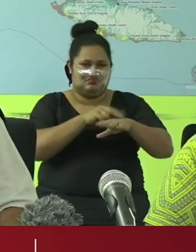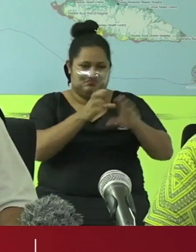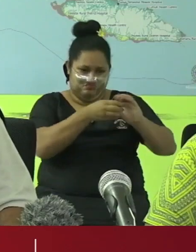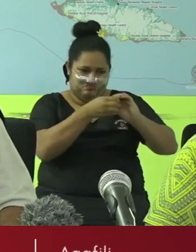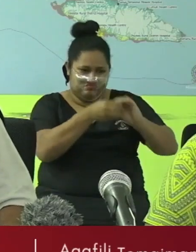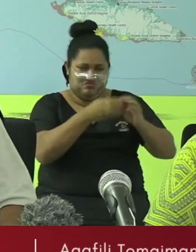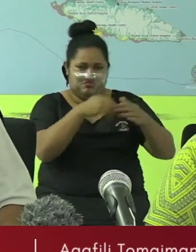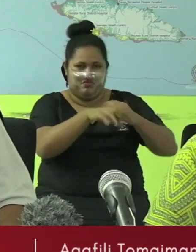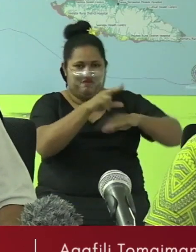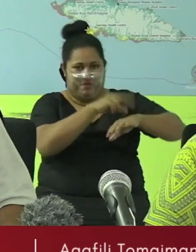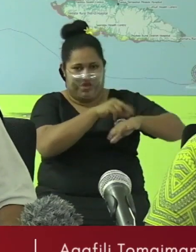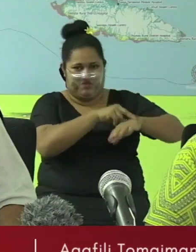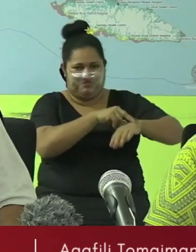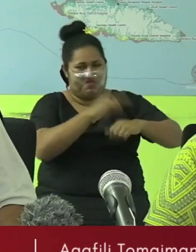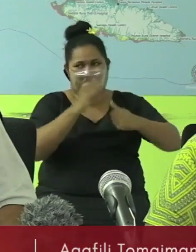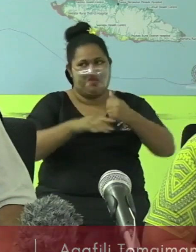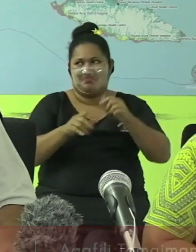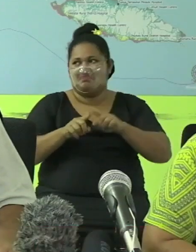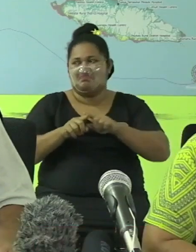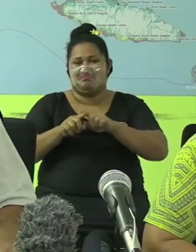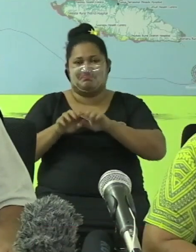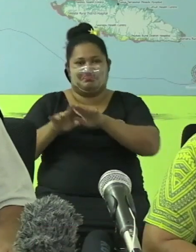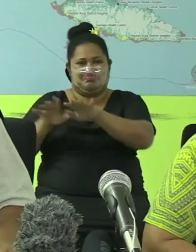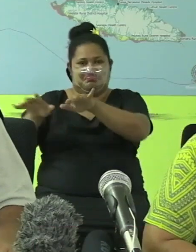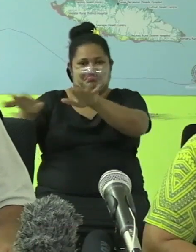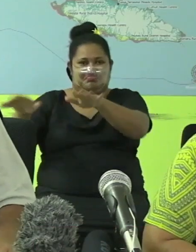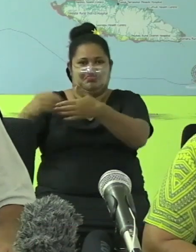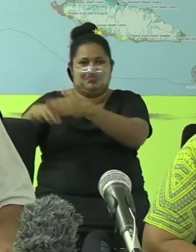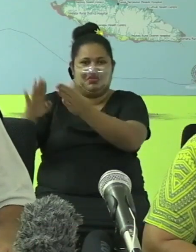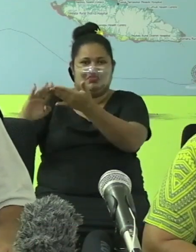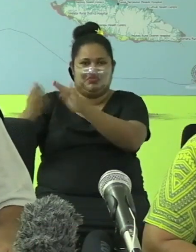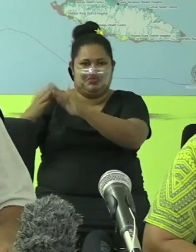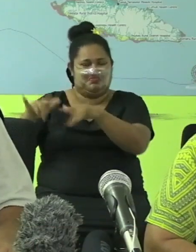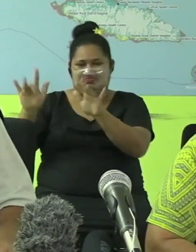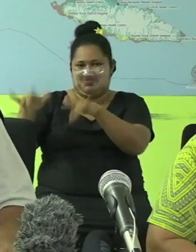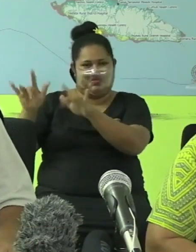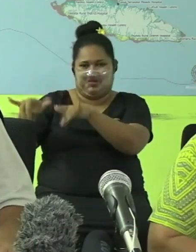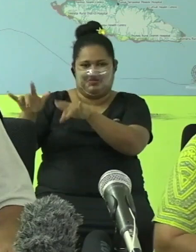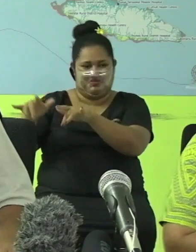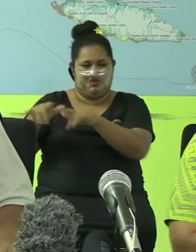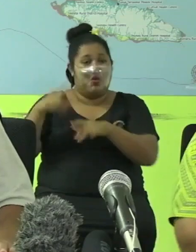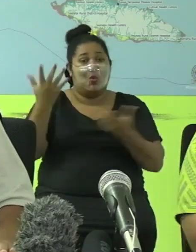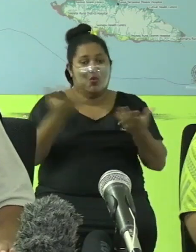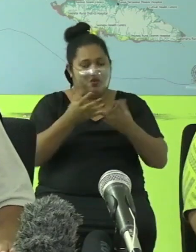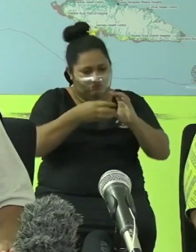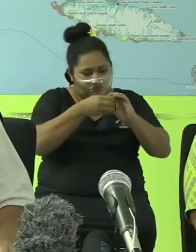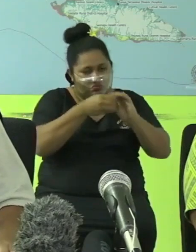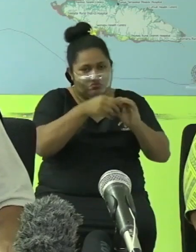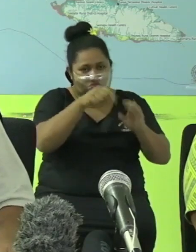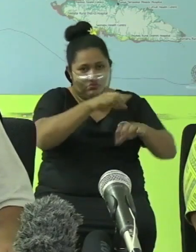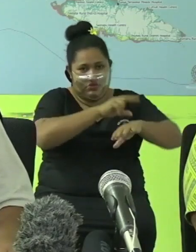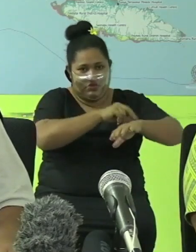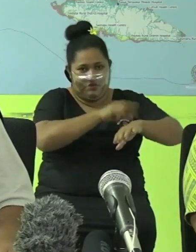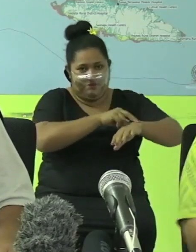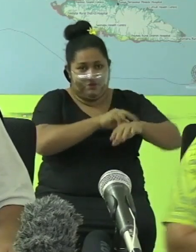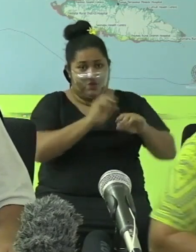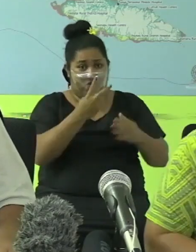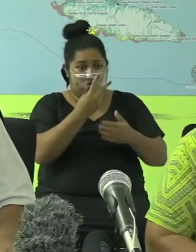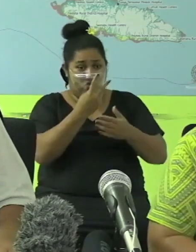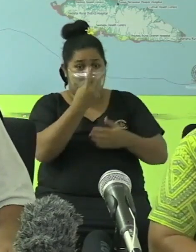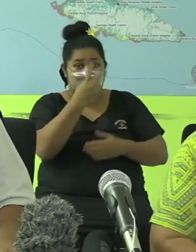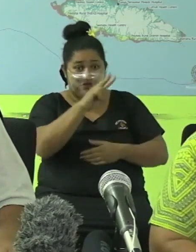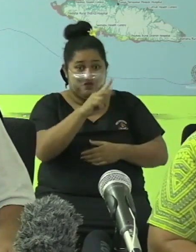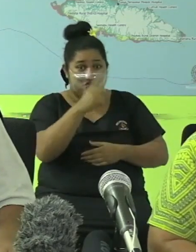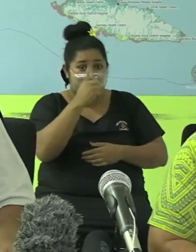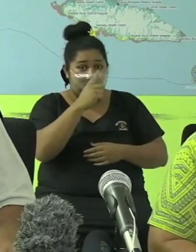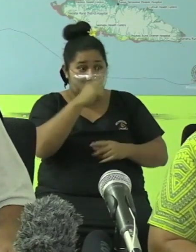whalma ia tūlanga lana le iai o le tewi nei fu e lei lava sesi le luasfu nei o alia